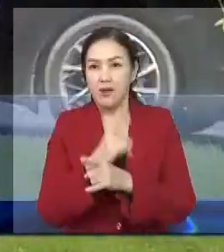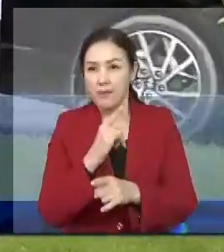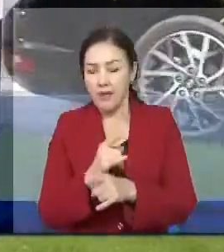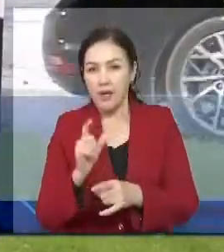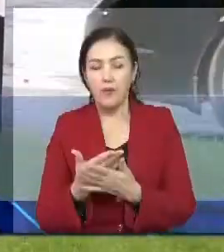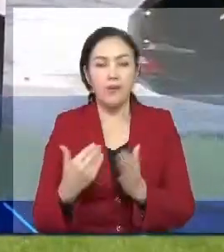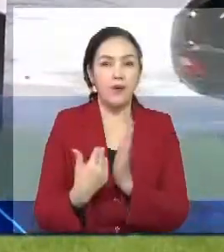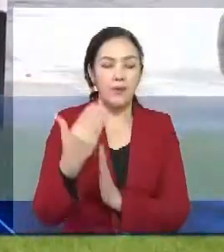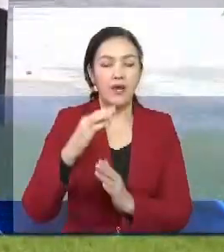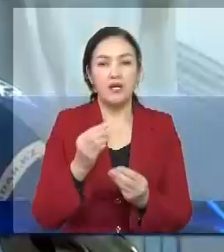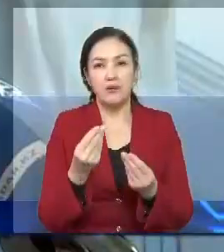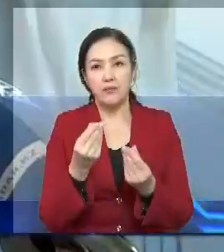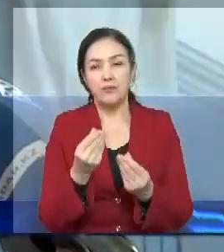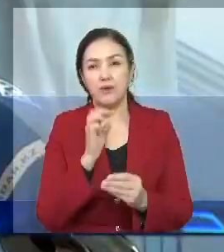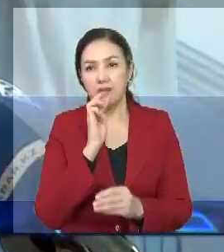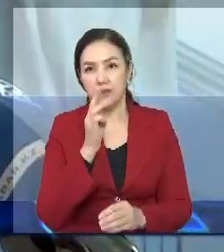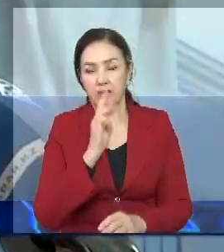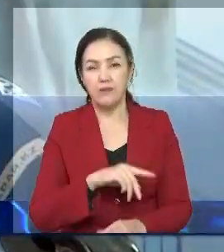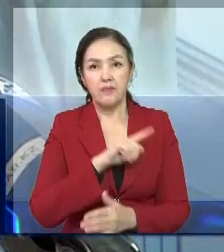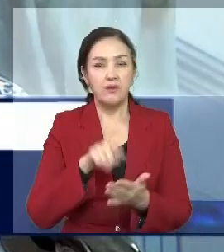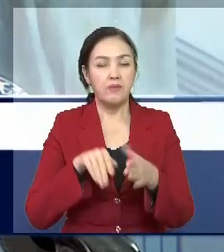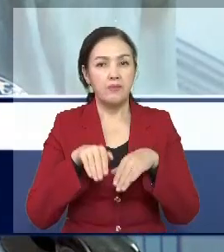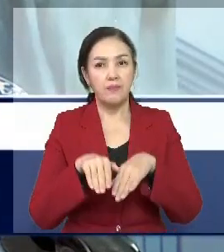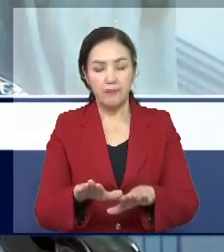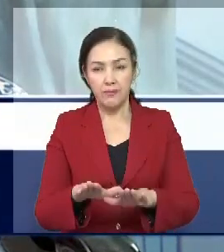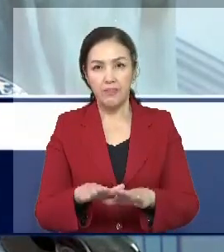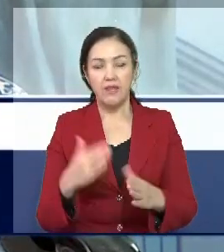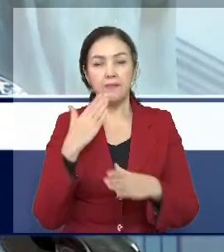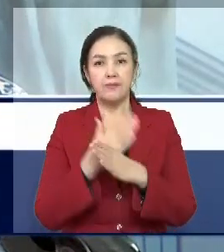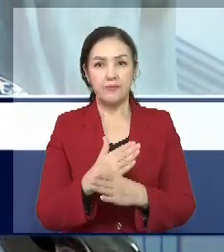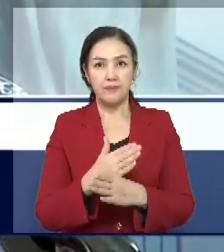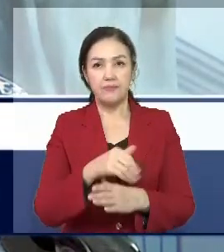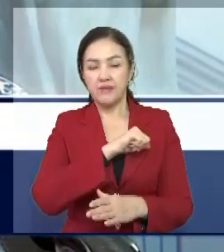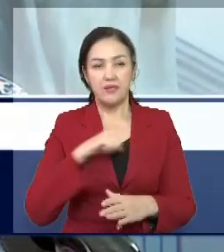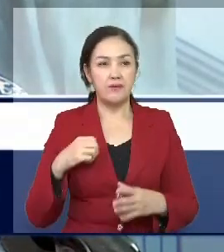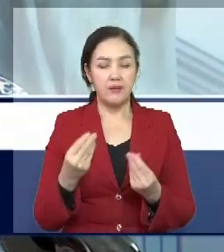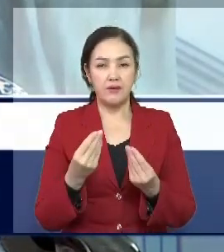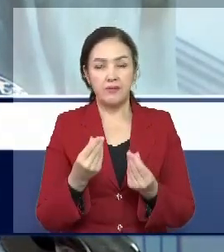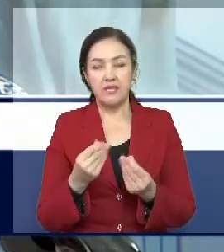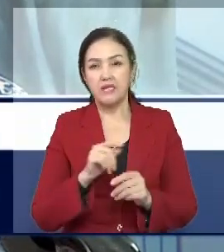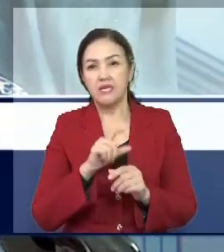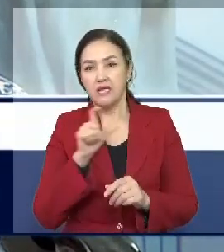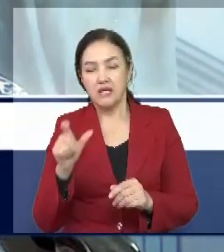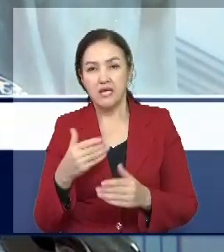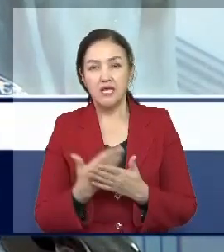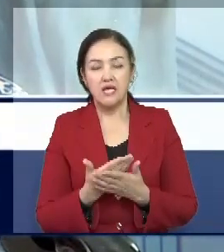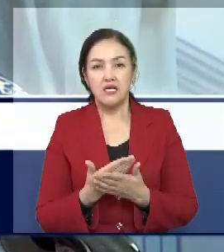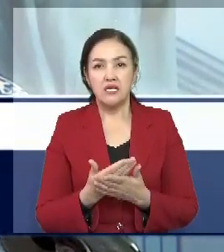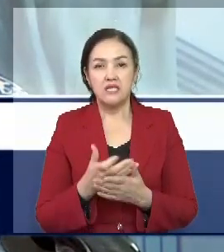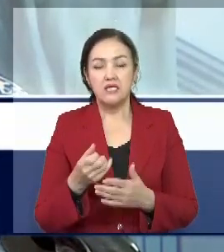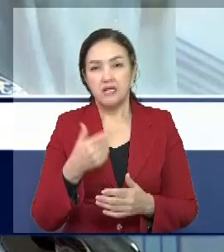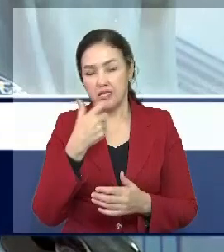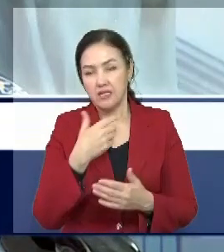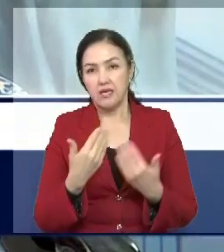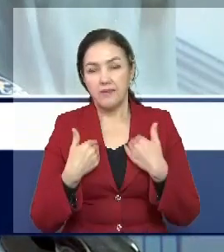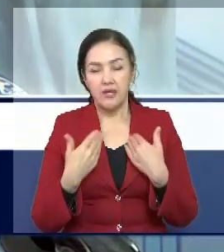и повышения доходов. Вопросы решаются при помощи самого финансового эксперта, то есть нас самих.